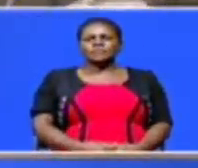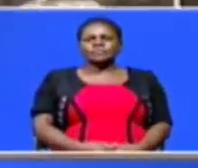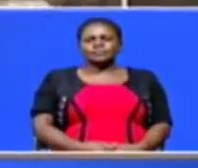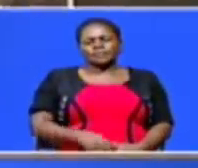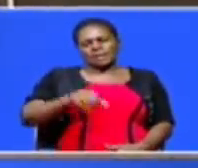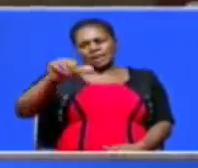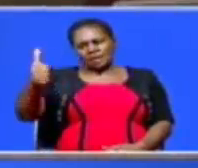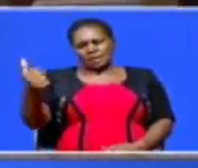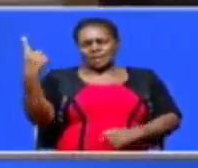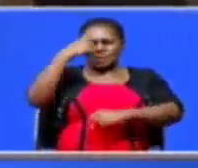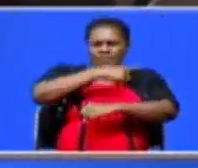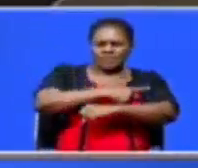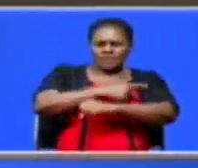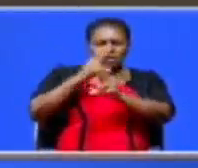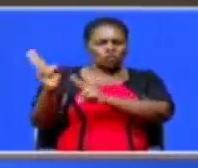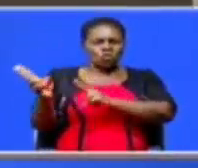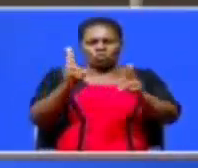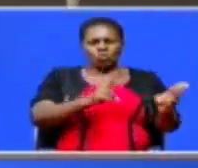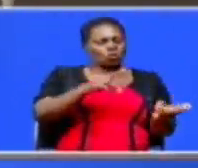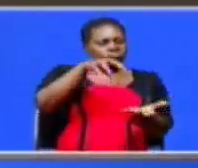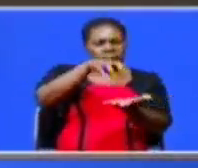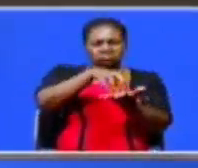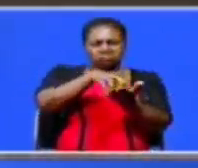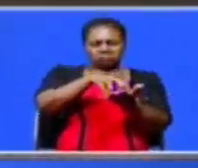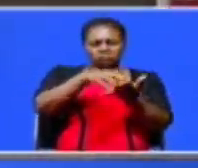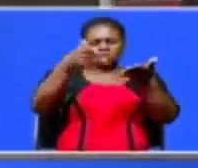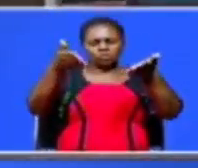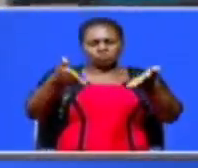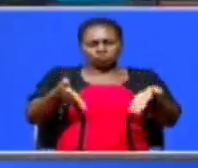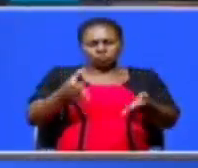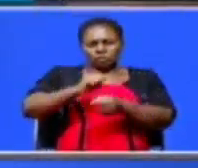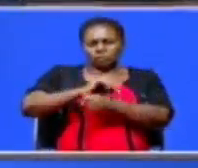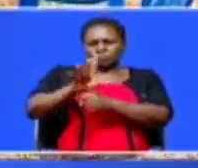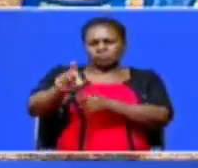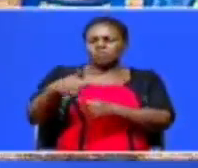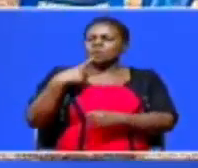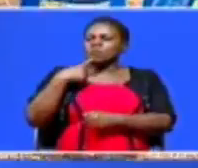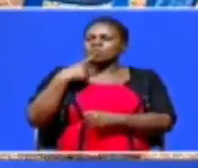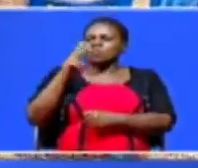Siku nyingine tena, hali ni ya kawaida kama ibada. Leo idadi ya COVID-19 ikifika